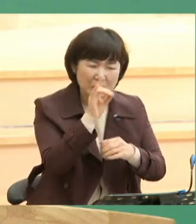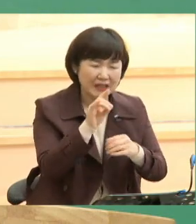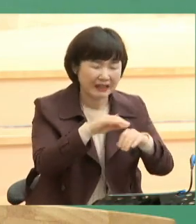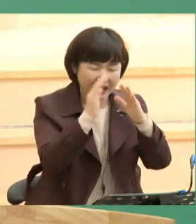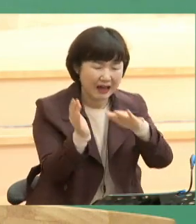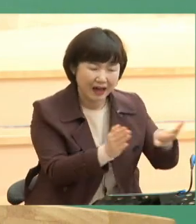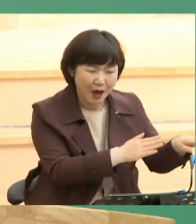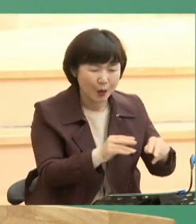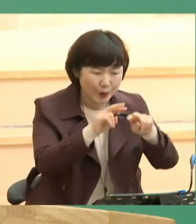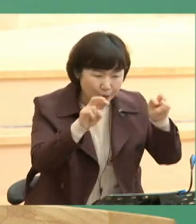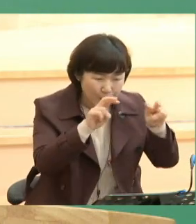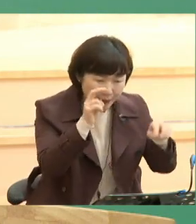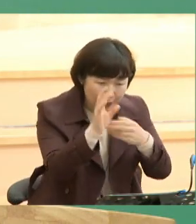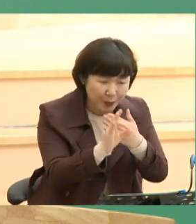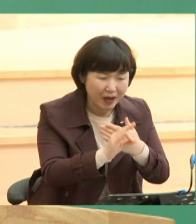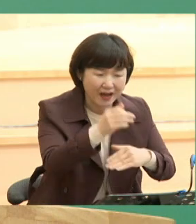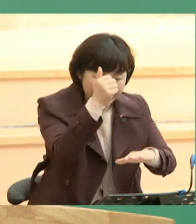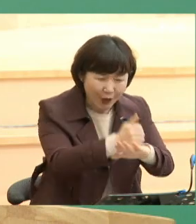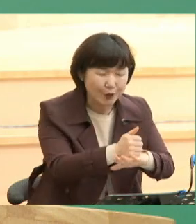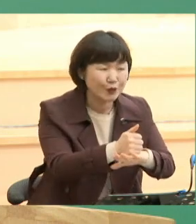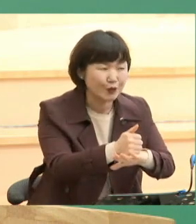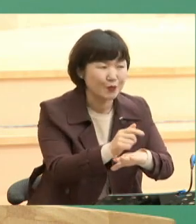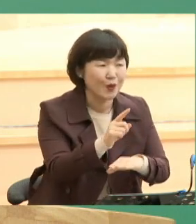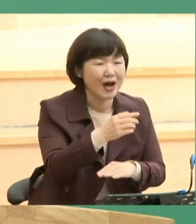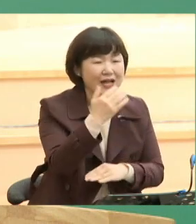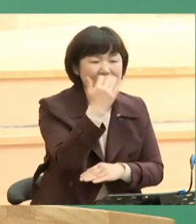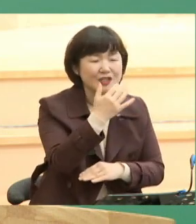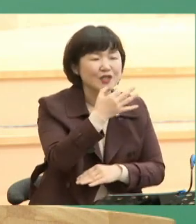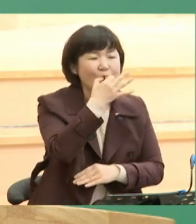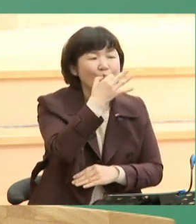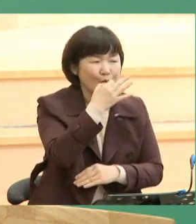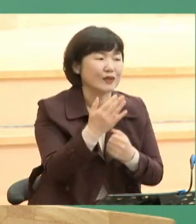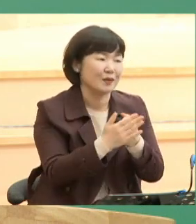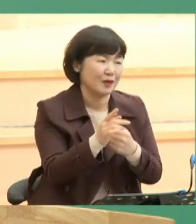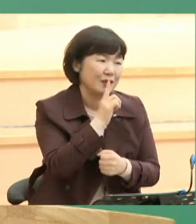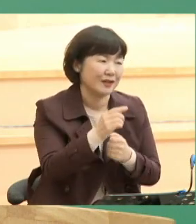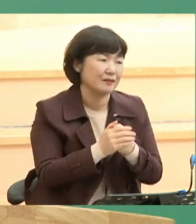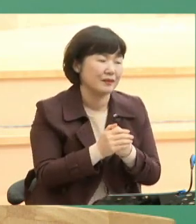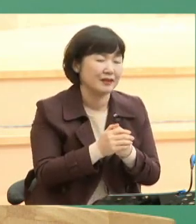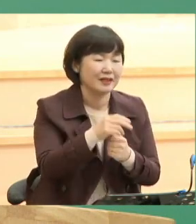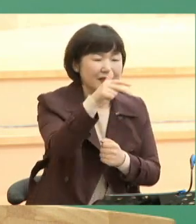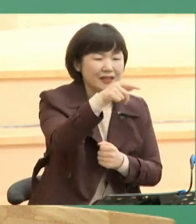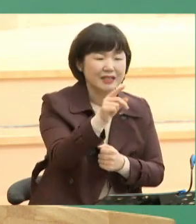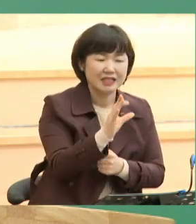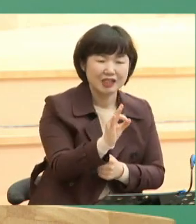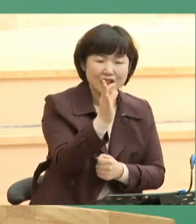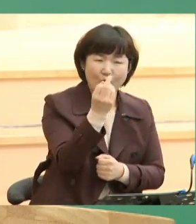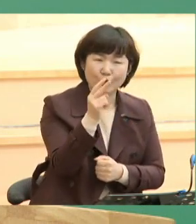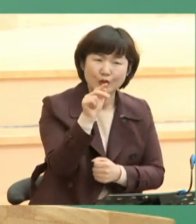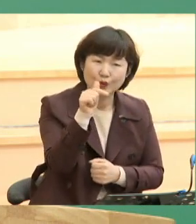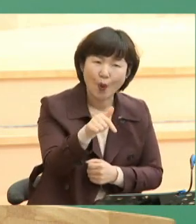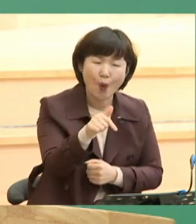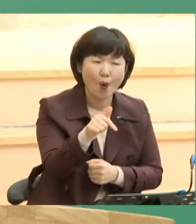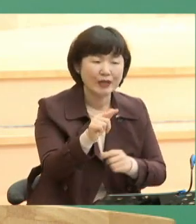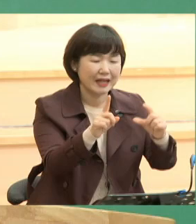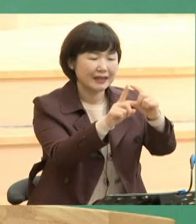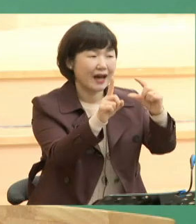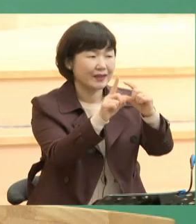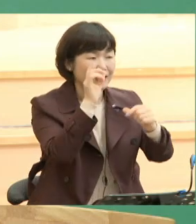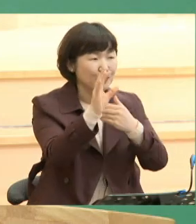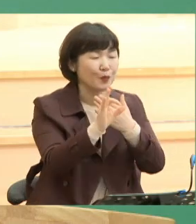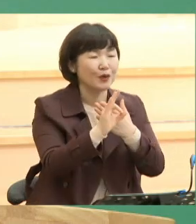결국 무엇 때문이라고 요 정력 때문이다 정력 이라는 말을 하니까요 정욕 그러니까